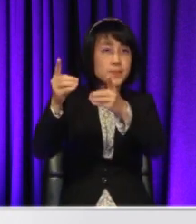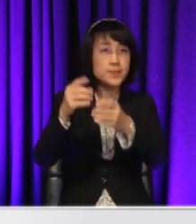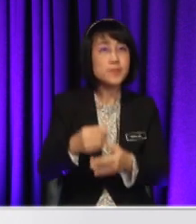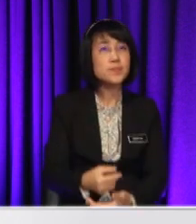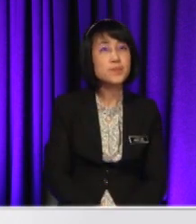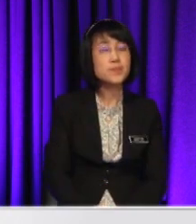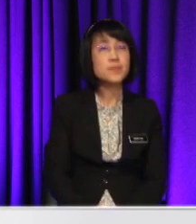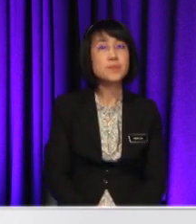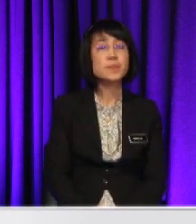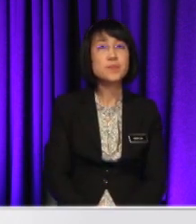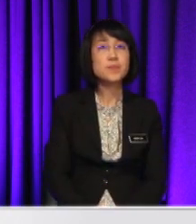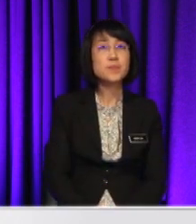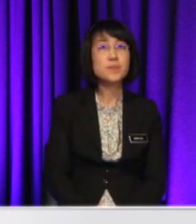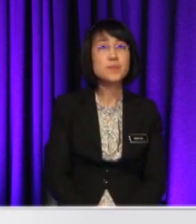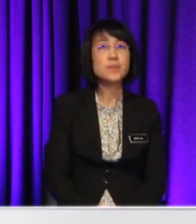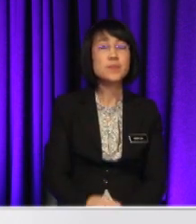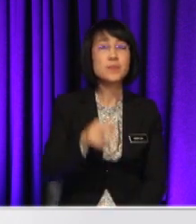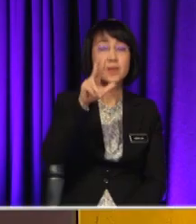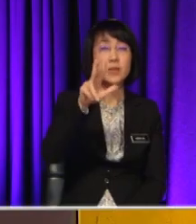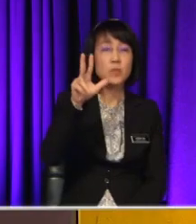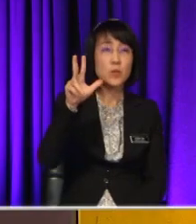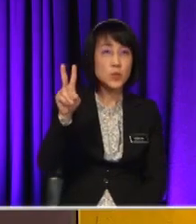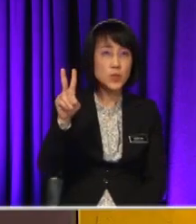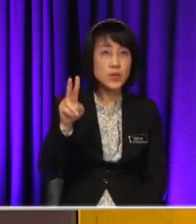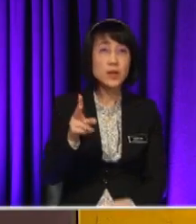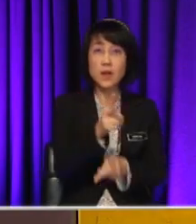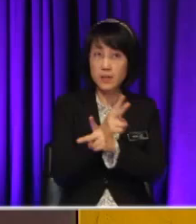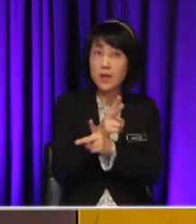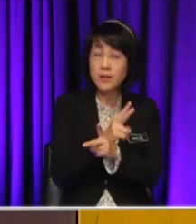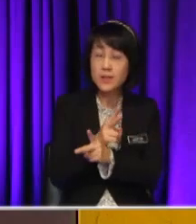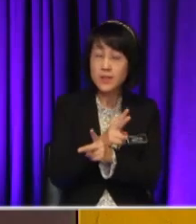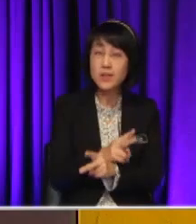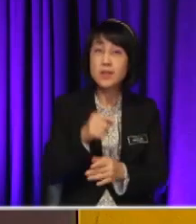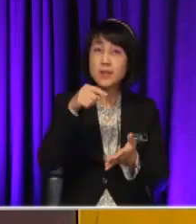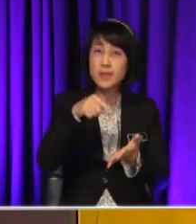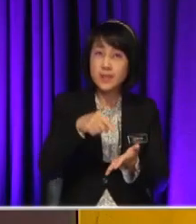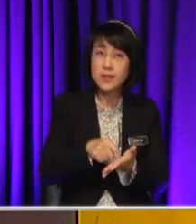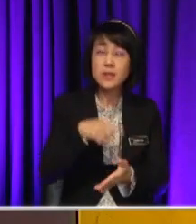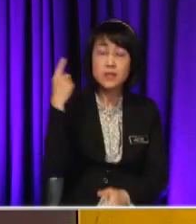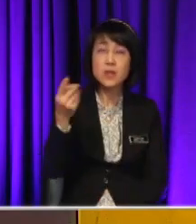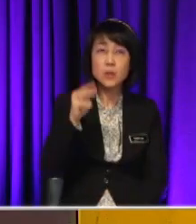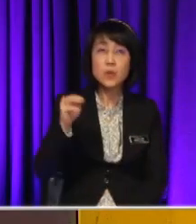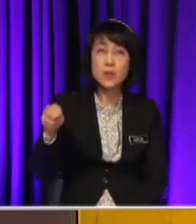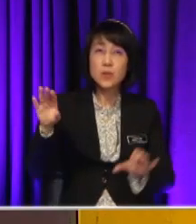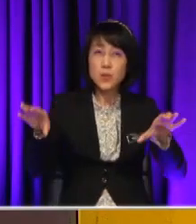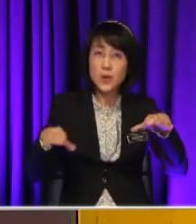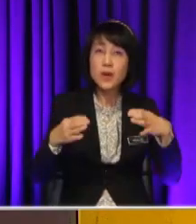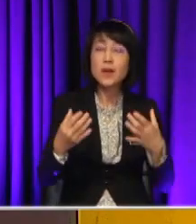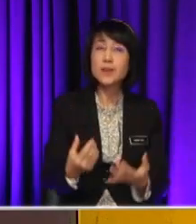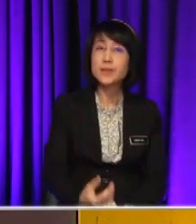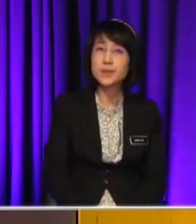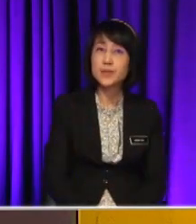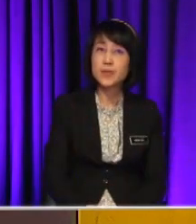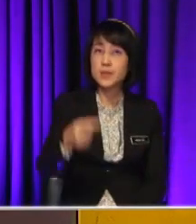32 ya bukan 33 Oke hati-hati kau sebabnya inilah yang selalu juga budak buat murid-murid buat ya